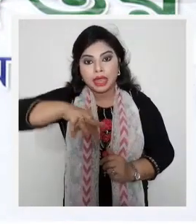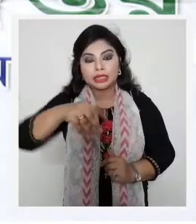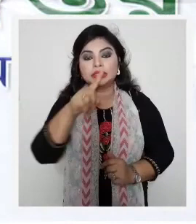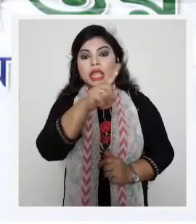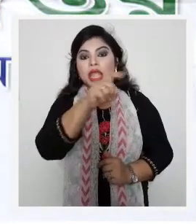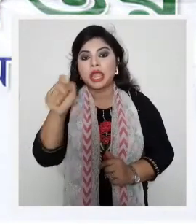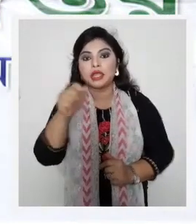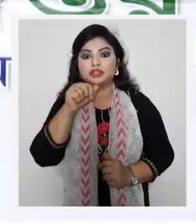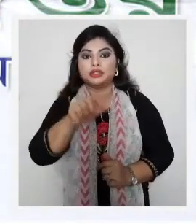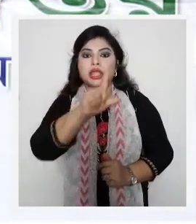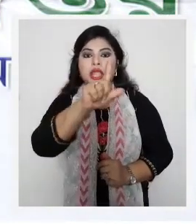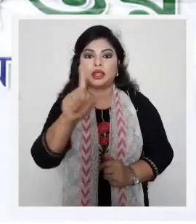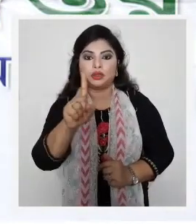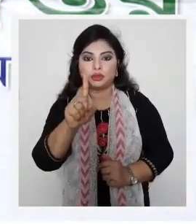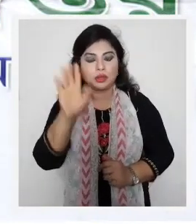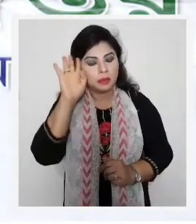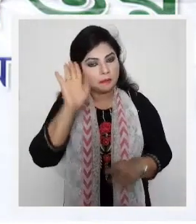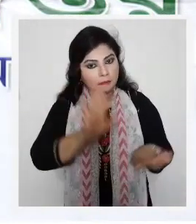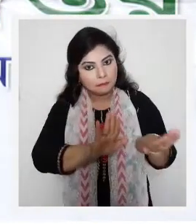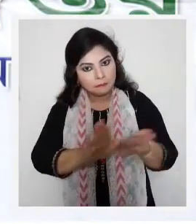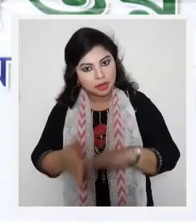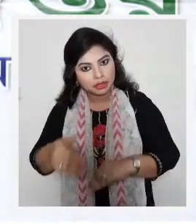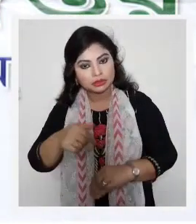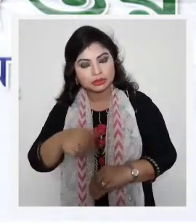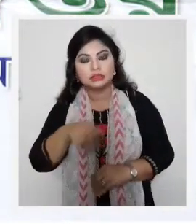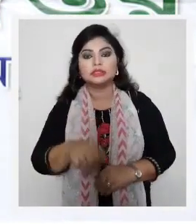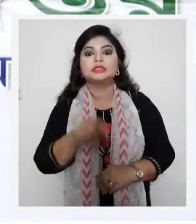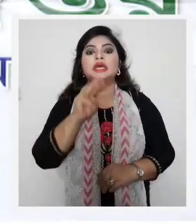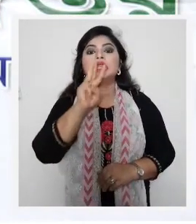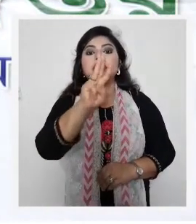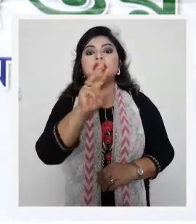24 ঘন্টায় মৃত্যুবরণ করেছেন 32 জন। এ পর্যন্ত